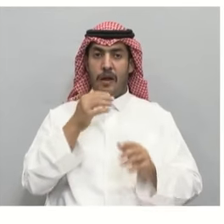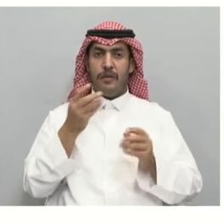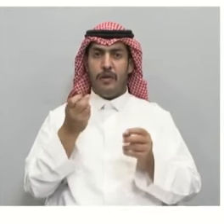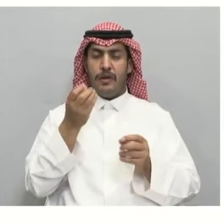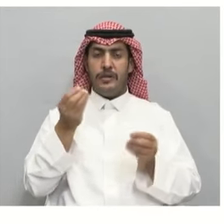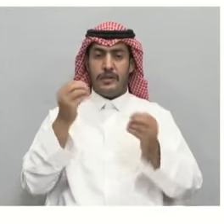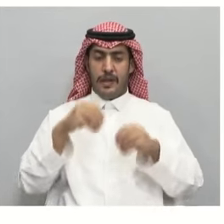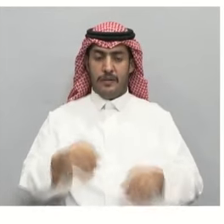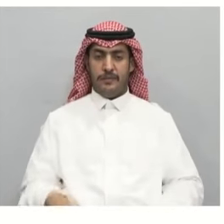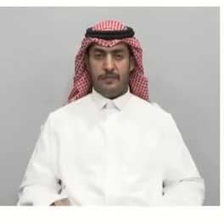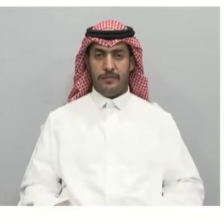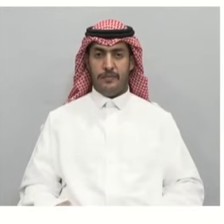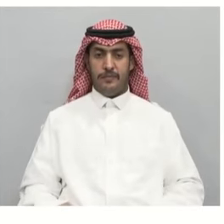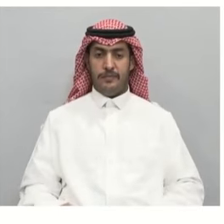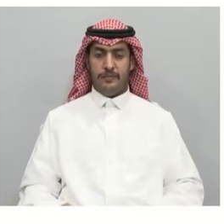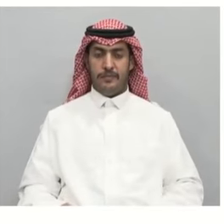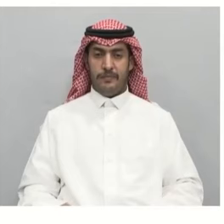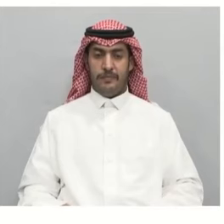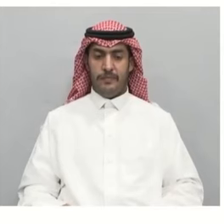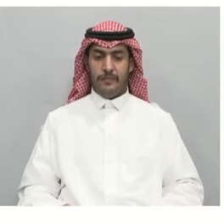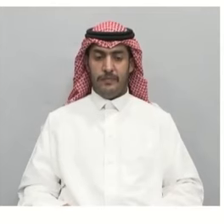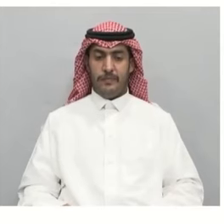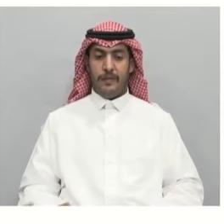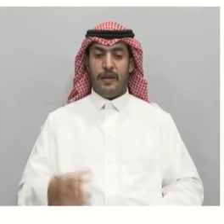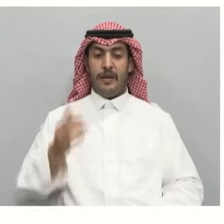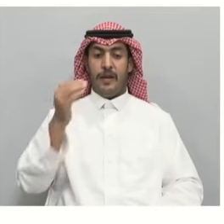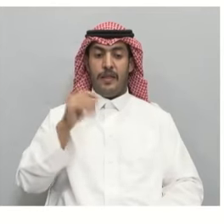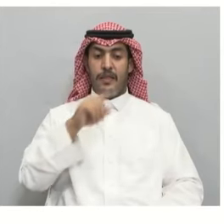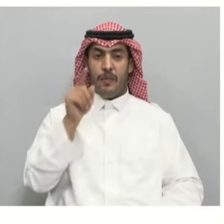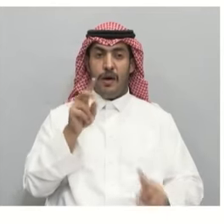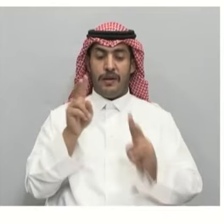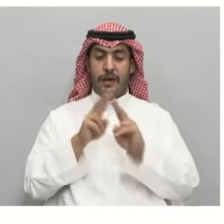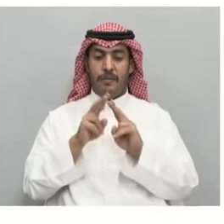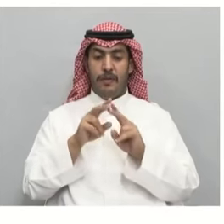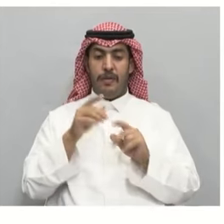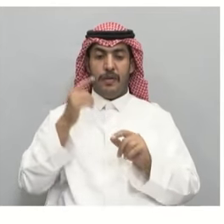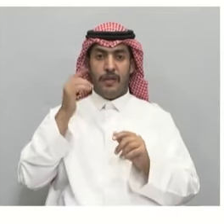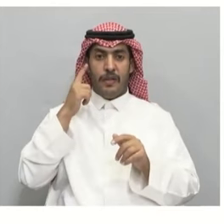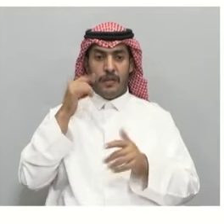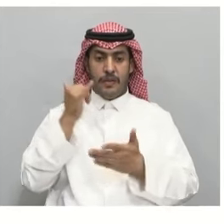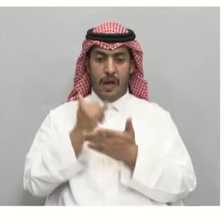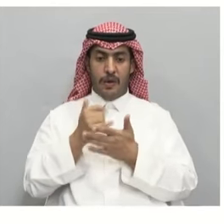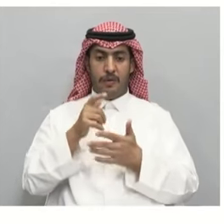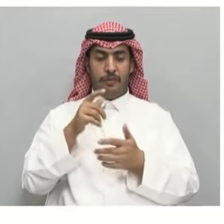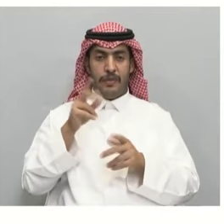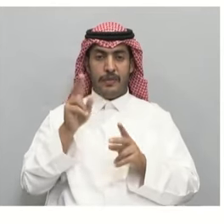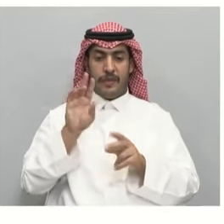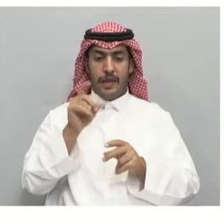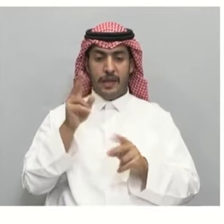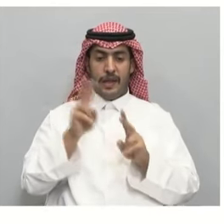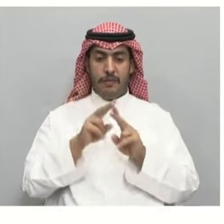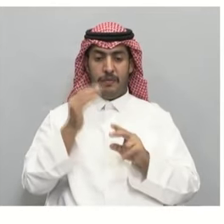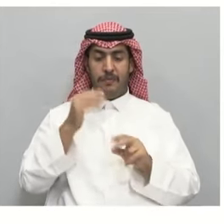عاليه جدا الدوائر الكهربائيه التحكم في التيار الكهربائي اذا وصلنا